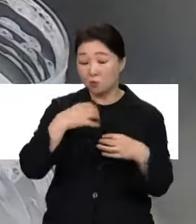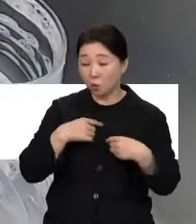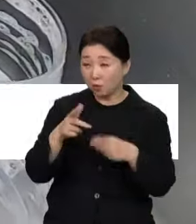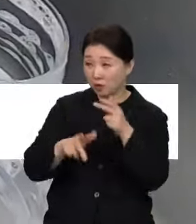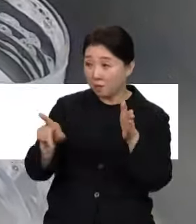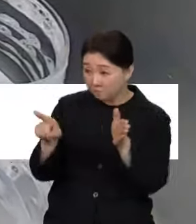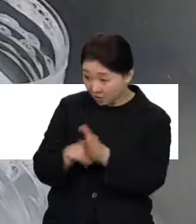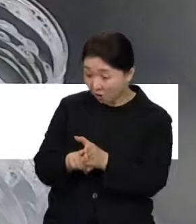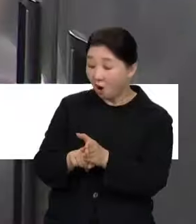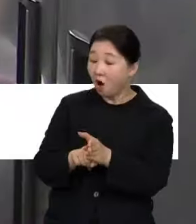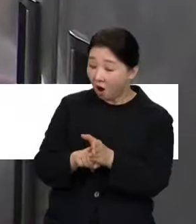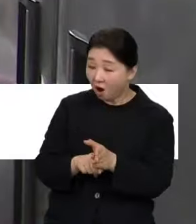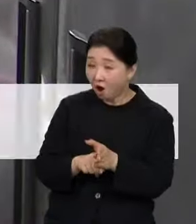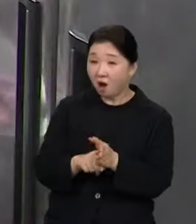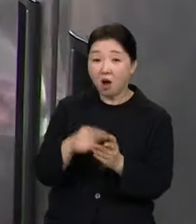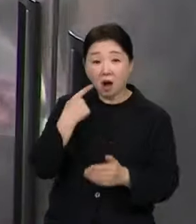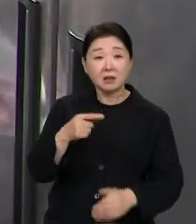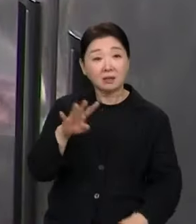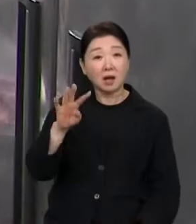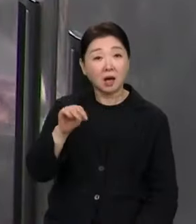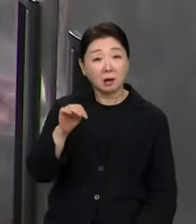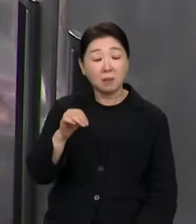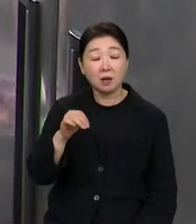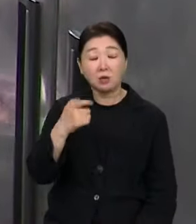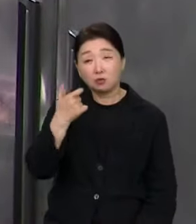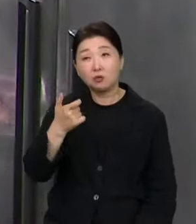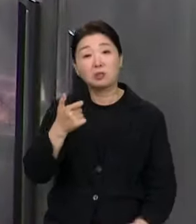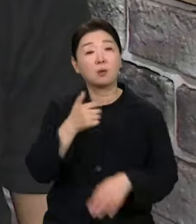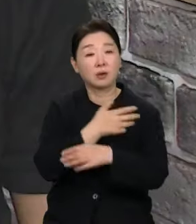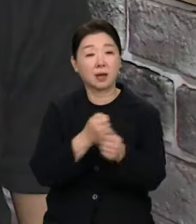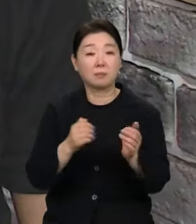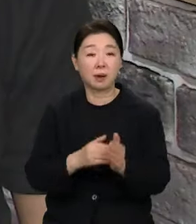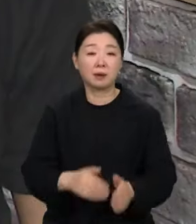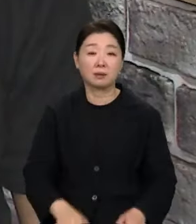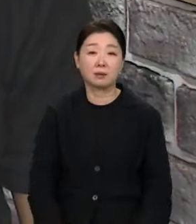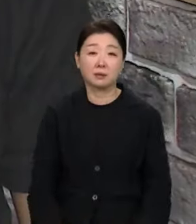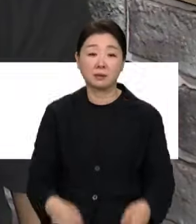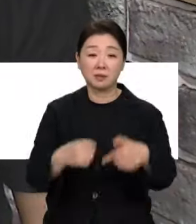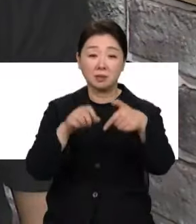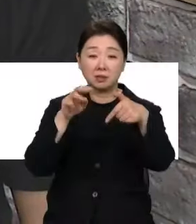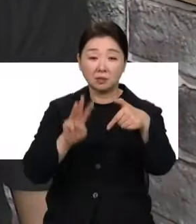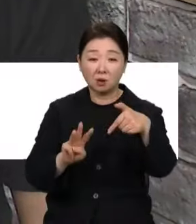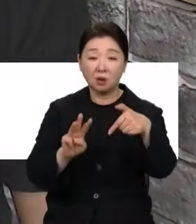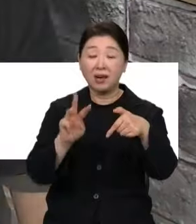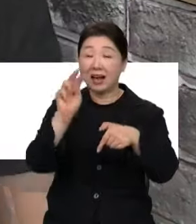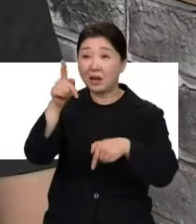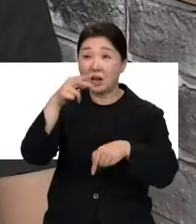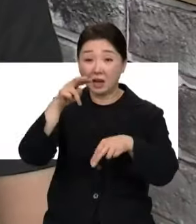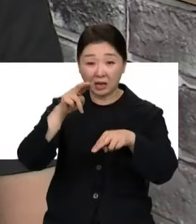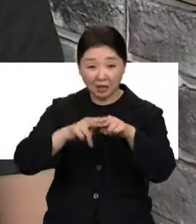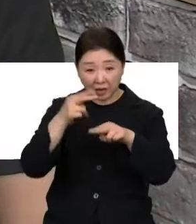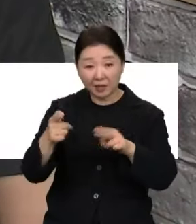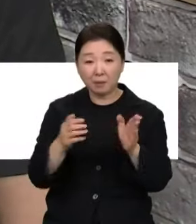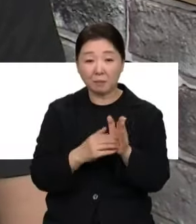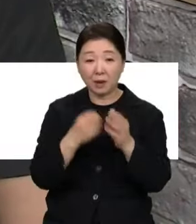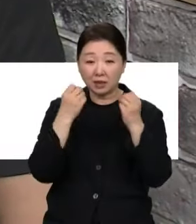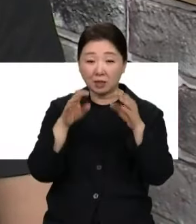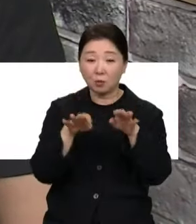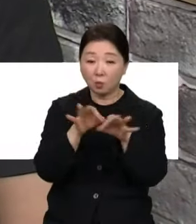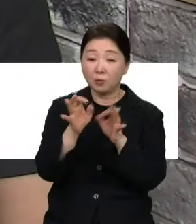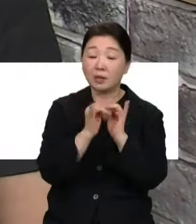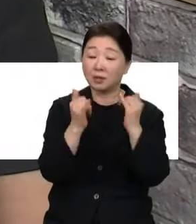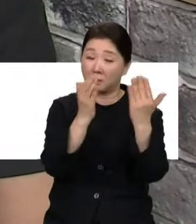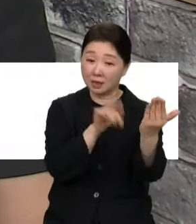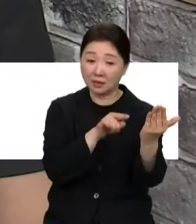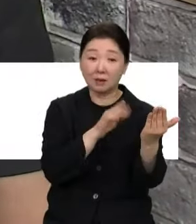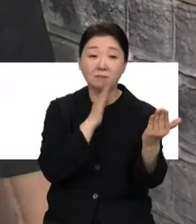사업으로만 믿고 월 4만 원씩 60개월을 계약했습니다. 인천에서 딱 한 자리 남았다고 신규 오픈한 사람들